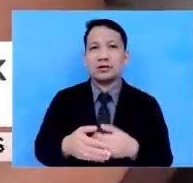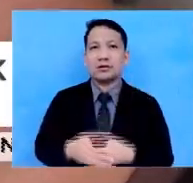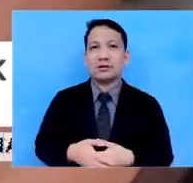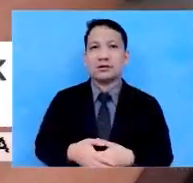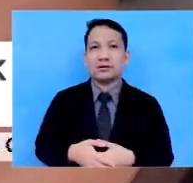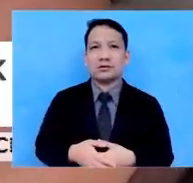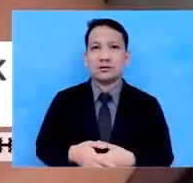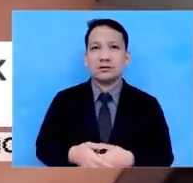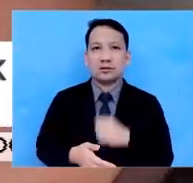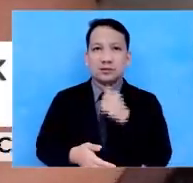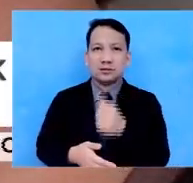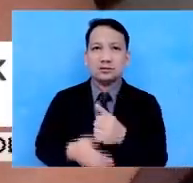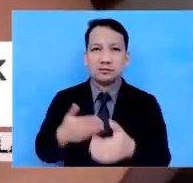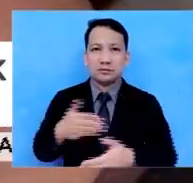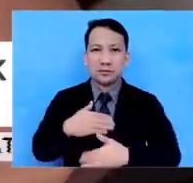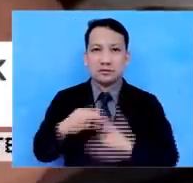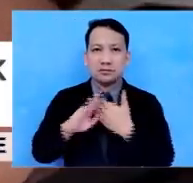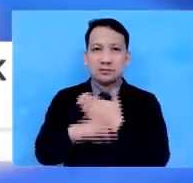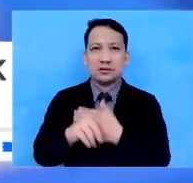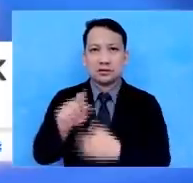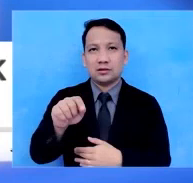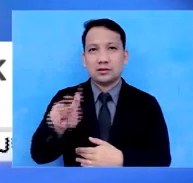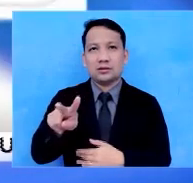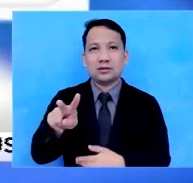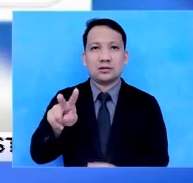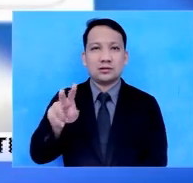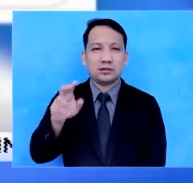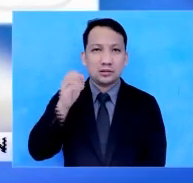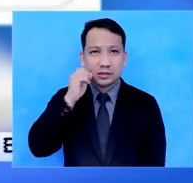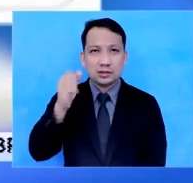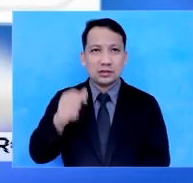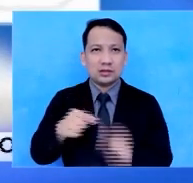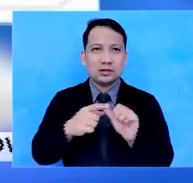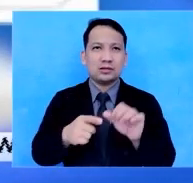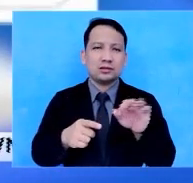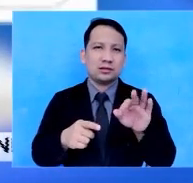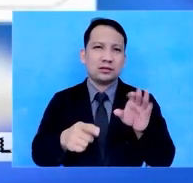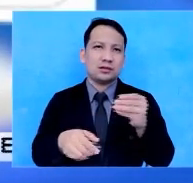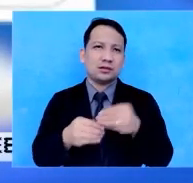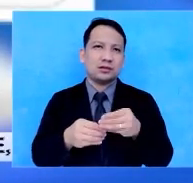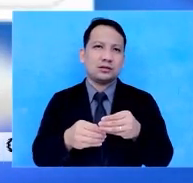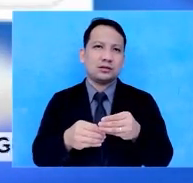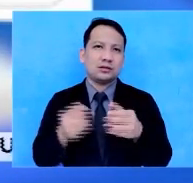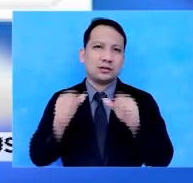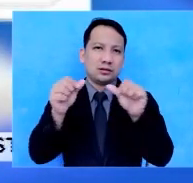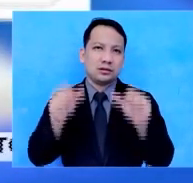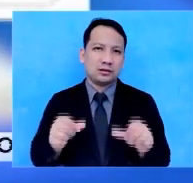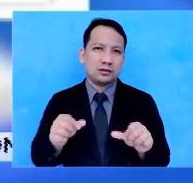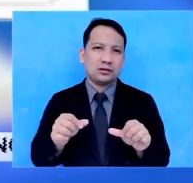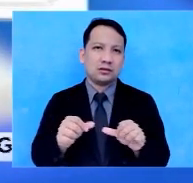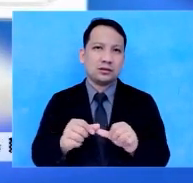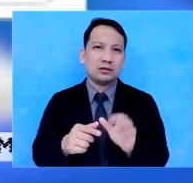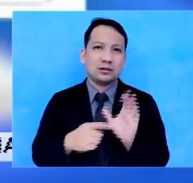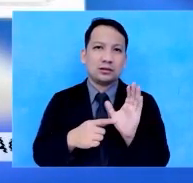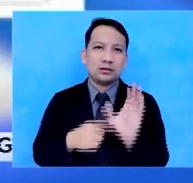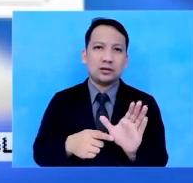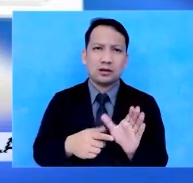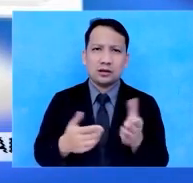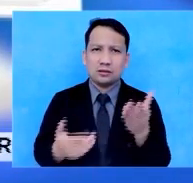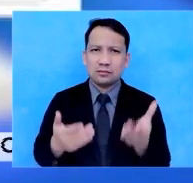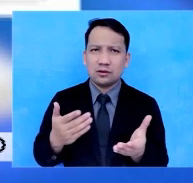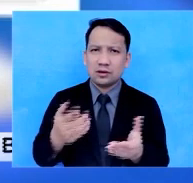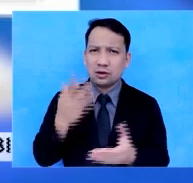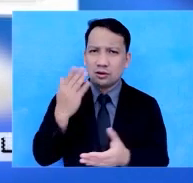niya nagustuhan ang pagbabalik telebisyon ni Vong. Sa kanyang Facebook account, nirepost si Denise ang teaser ng It's Showtime na nagtatanong kung